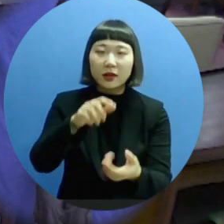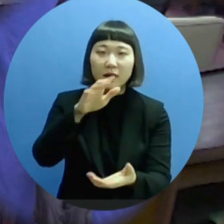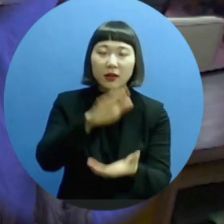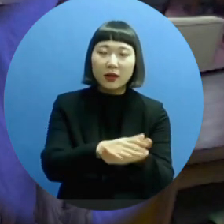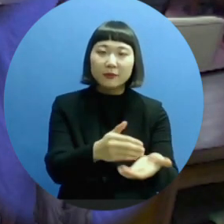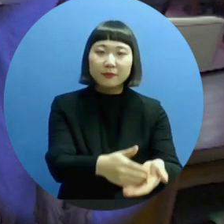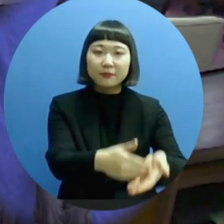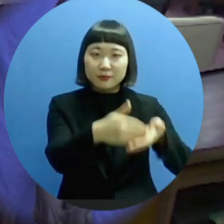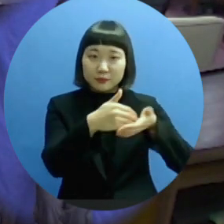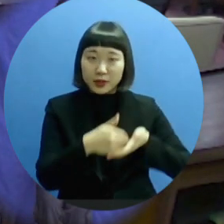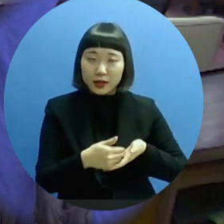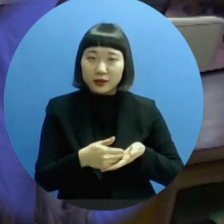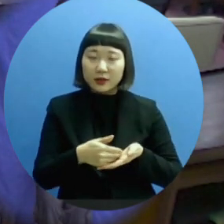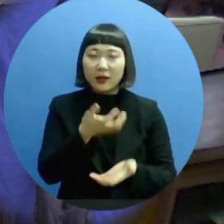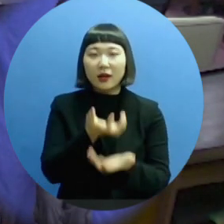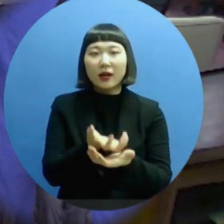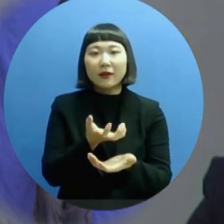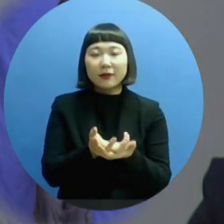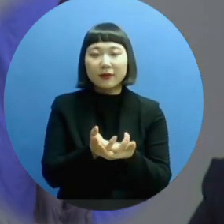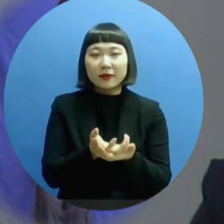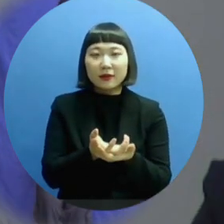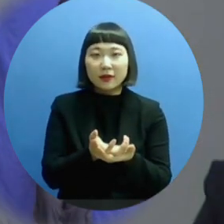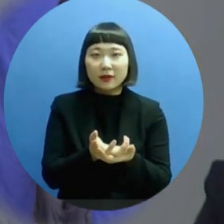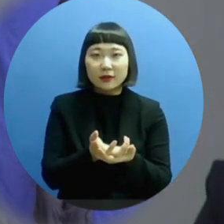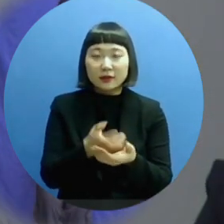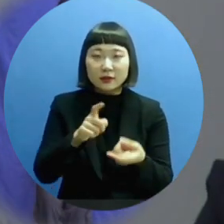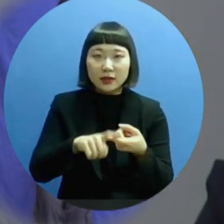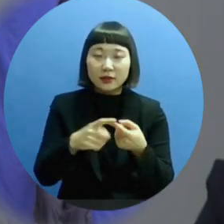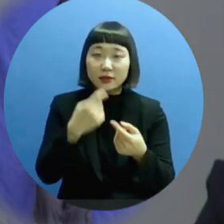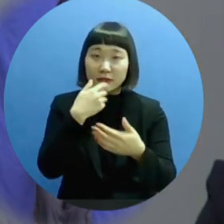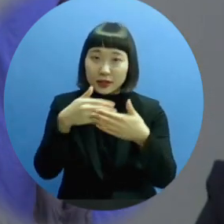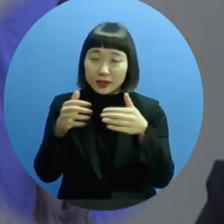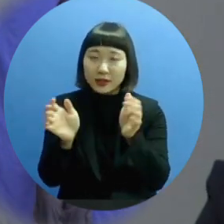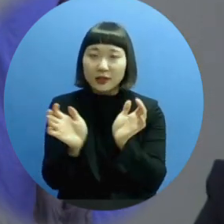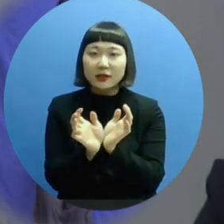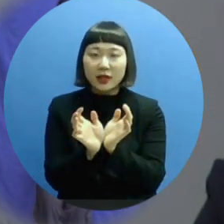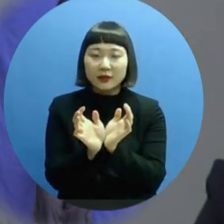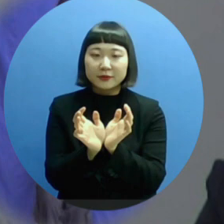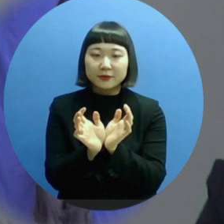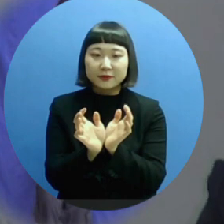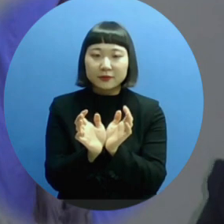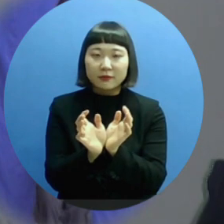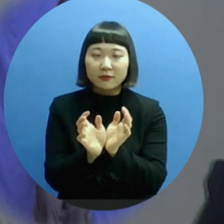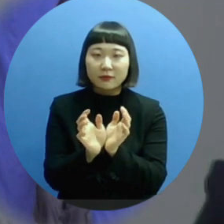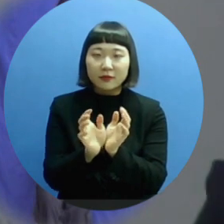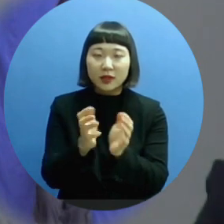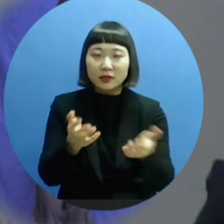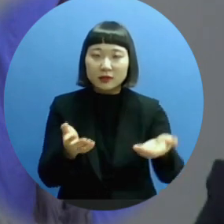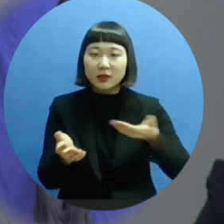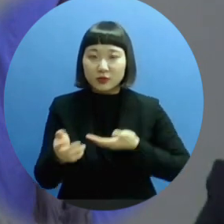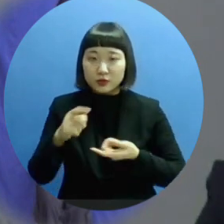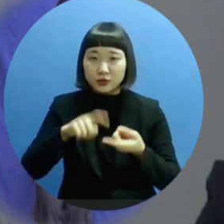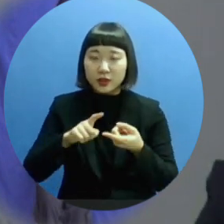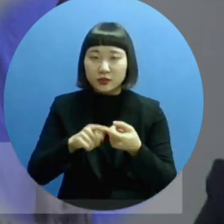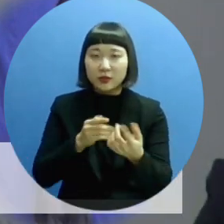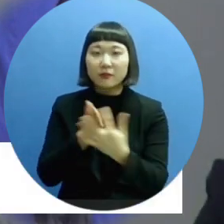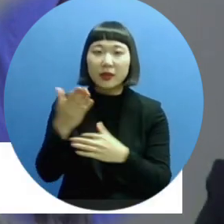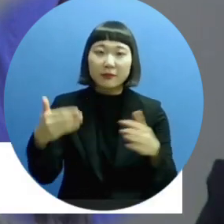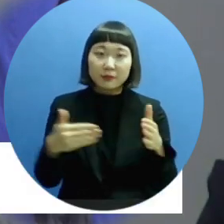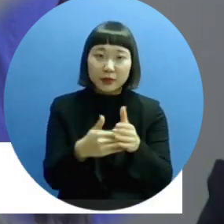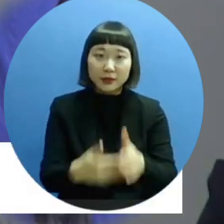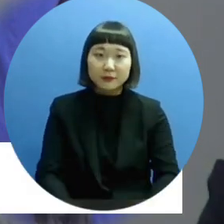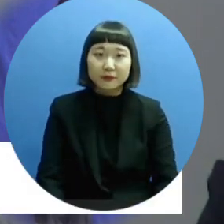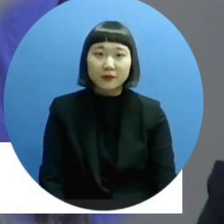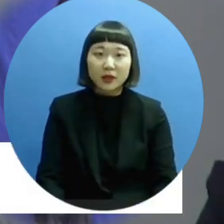진행됐고, 민주당이 제출한 수정안이 가결되면서 내년 예산이 최종 확정됐습니다. 9분의 의원이 발의한